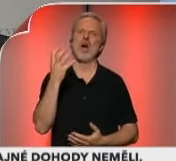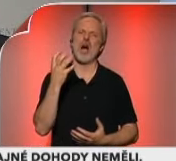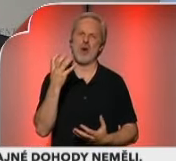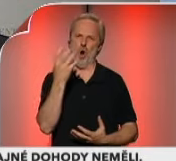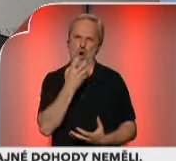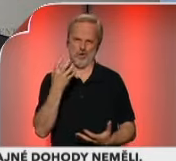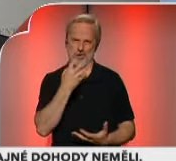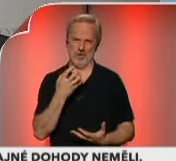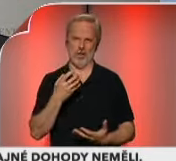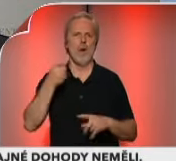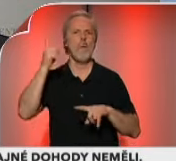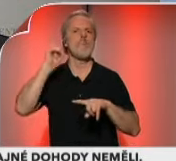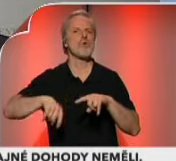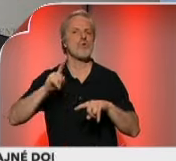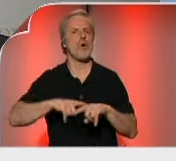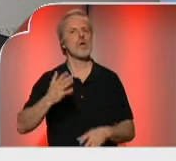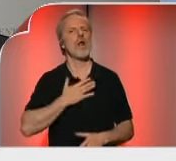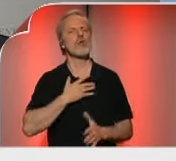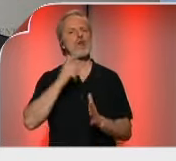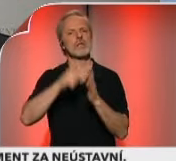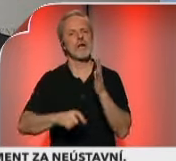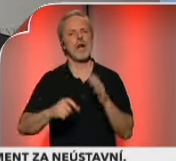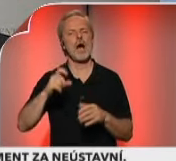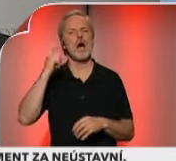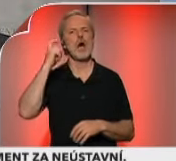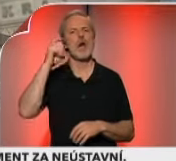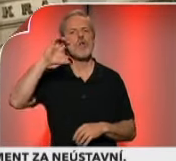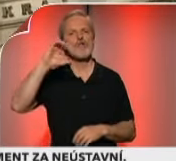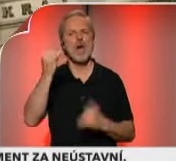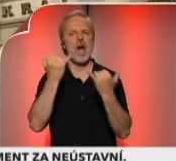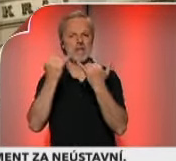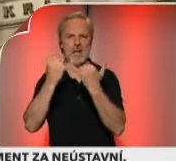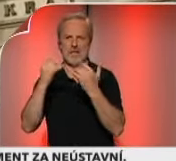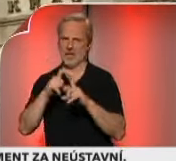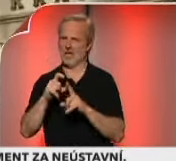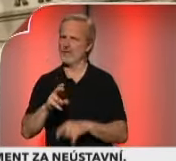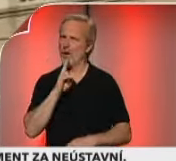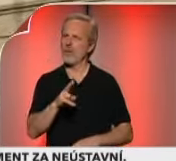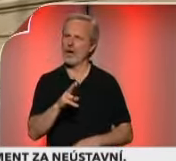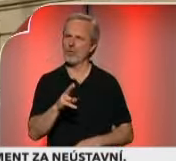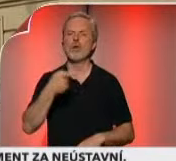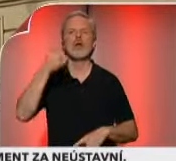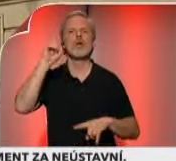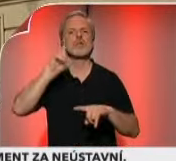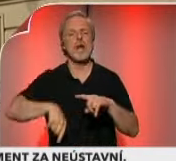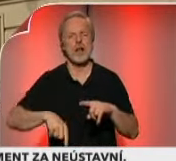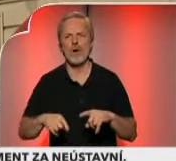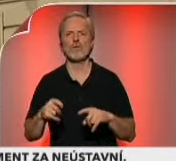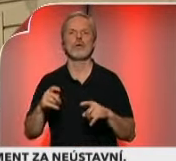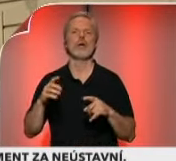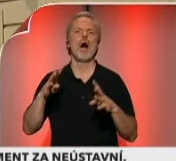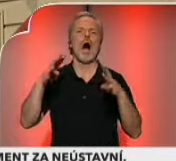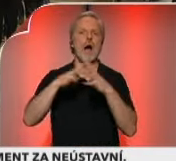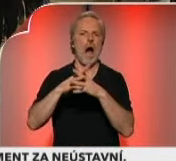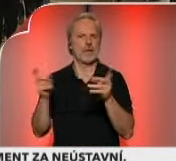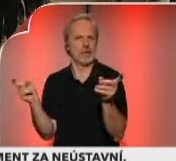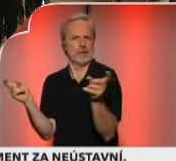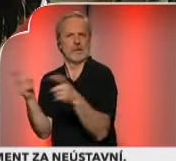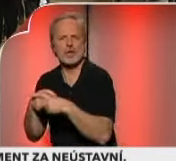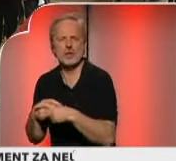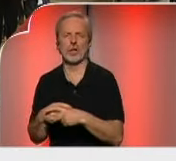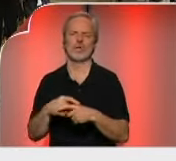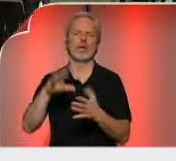pro Sociální demokracii to co se stalo ve Středních Čechách tak poškozuje stranu kterou já mám rád v které jsem velmi dlouho